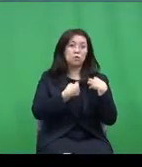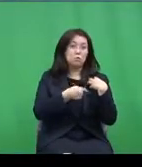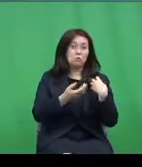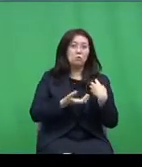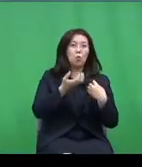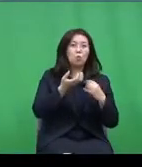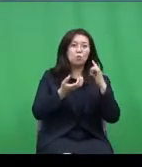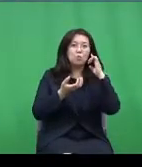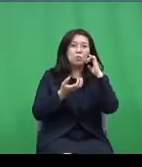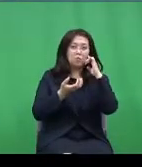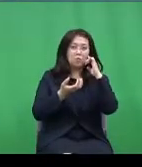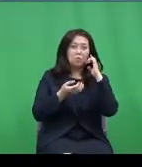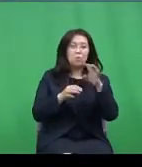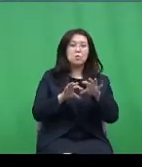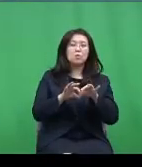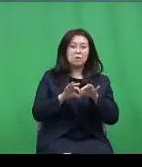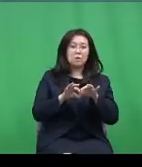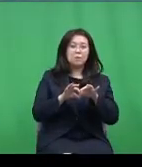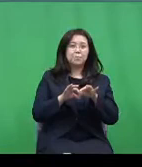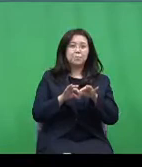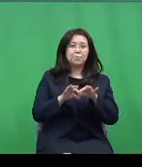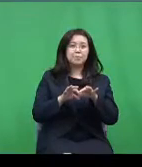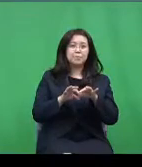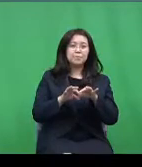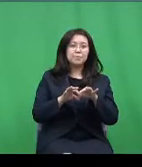で、まあ、そういうふうなことを、